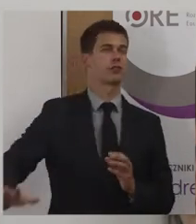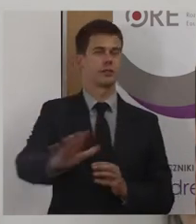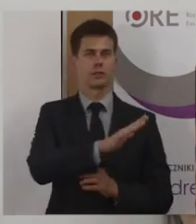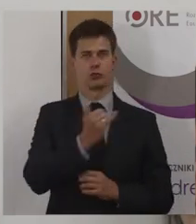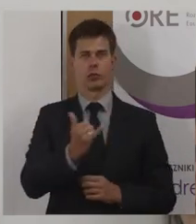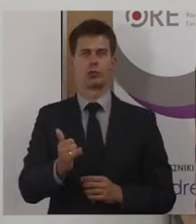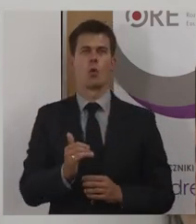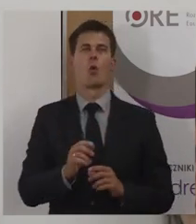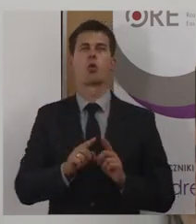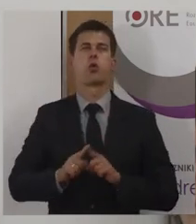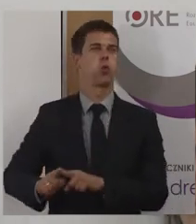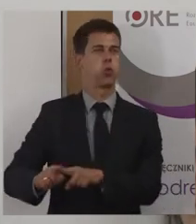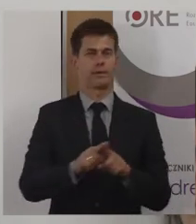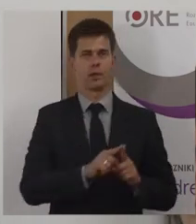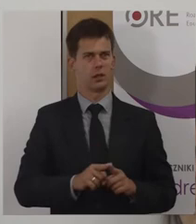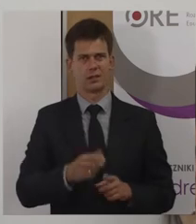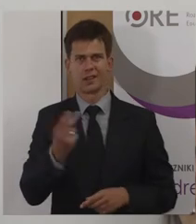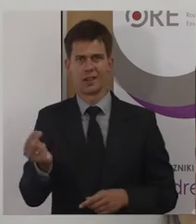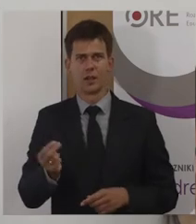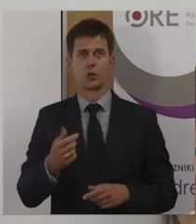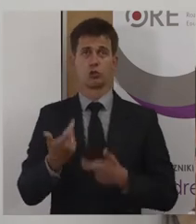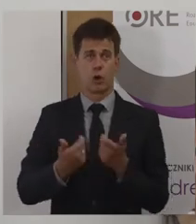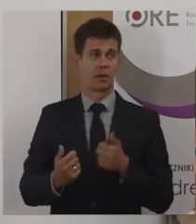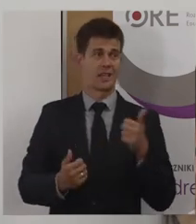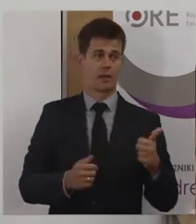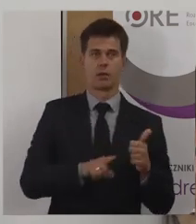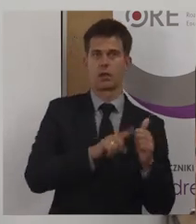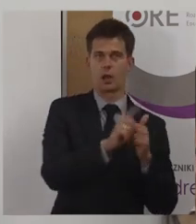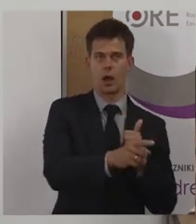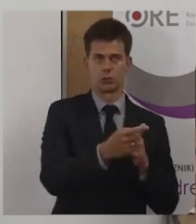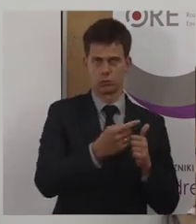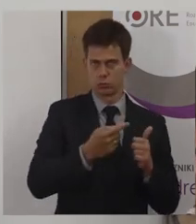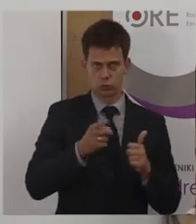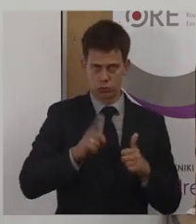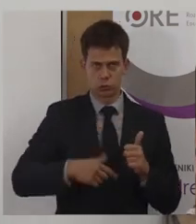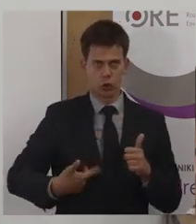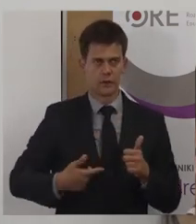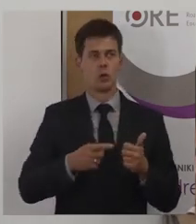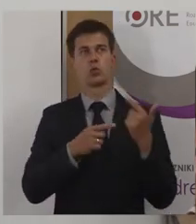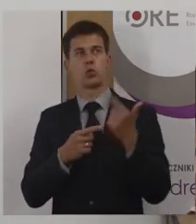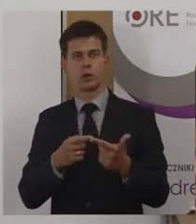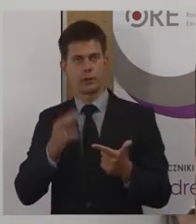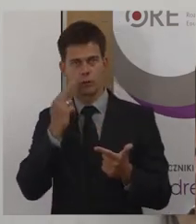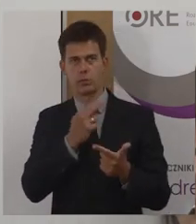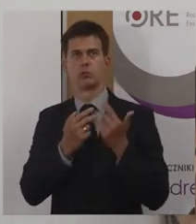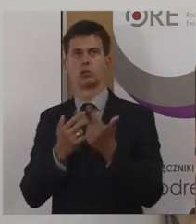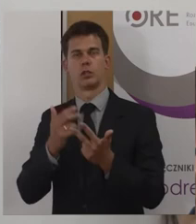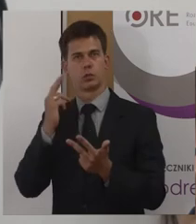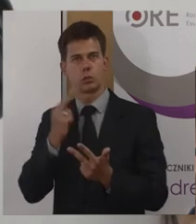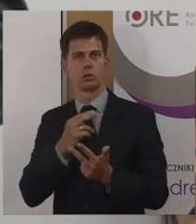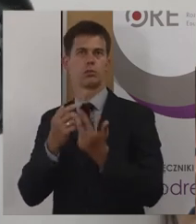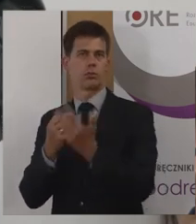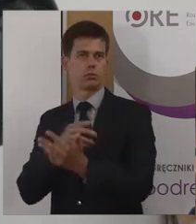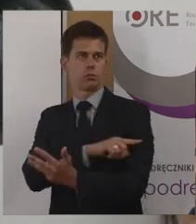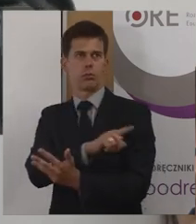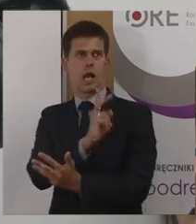te podręczniki były jak najbardziej dostępne i jak najwięcej były treści alternatywnych i możliwości, ale nie oszukujmy się, to